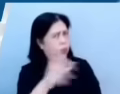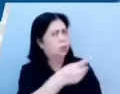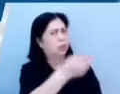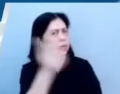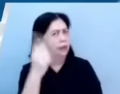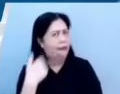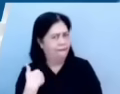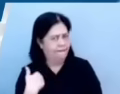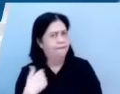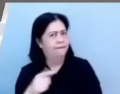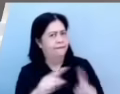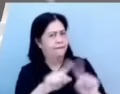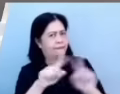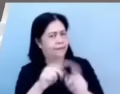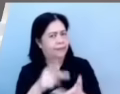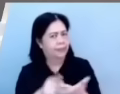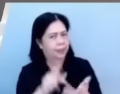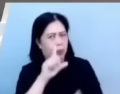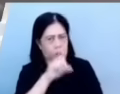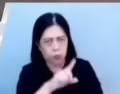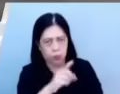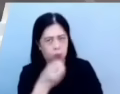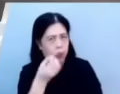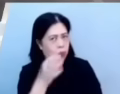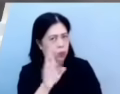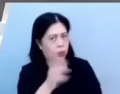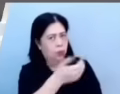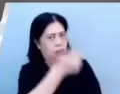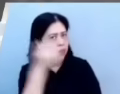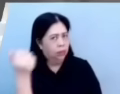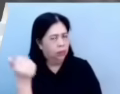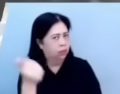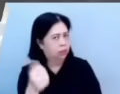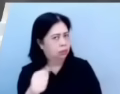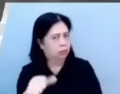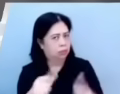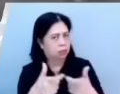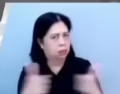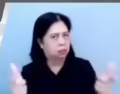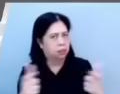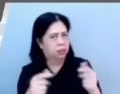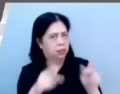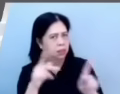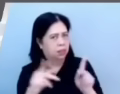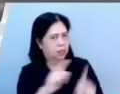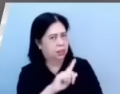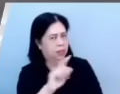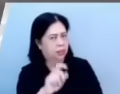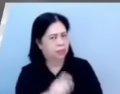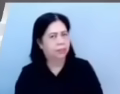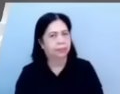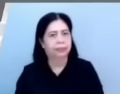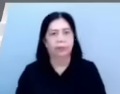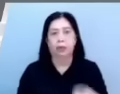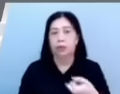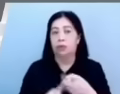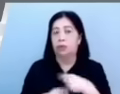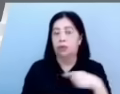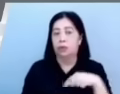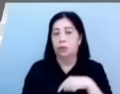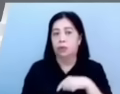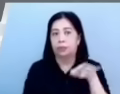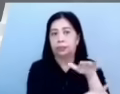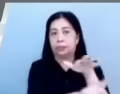pang bahagi ng Luzon or mga metropolitan area? So based naman po sa upper air sounding dahil